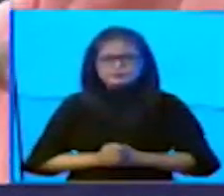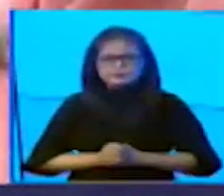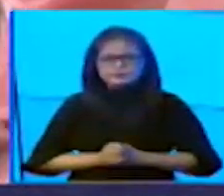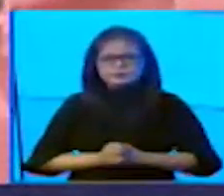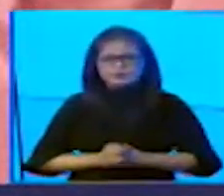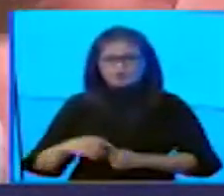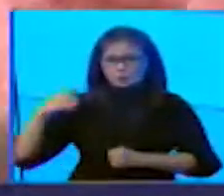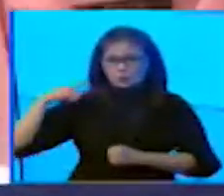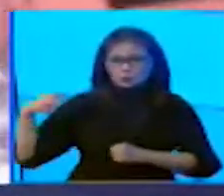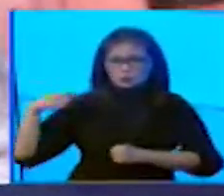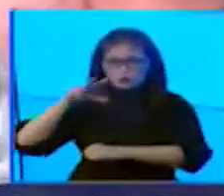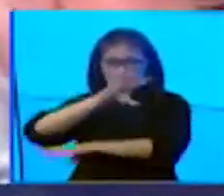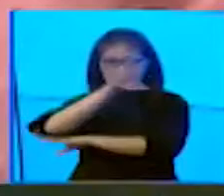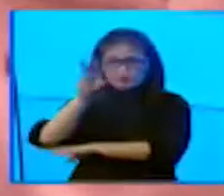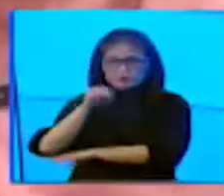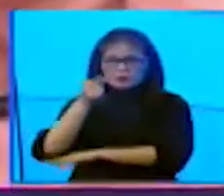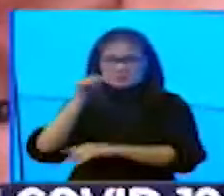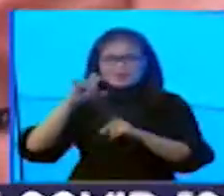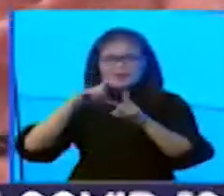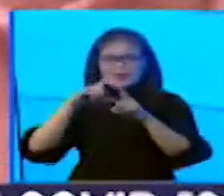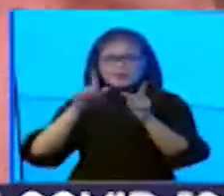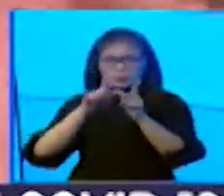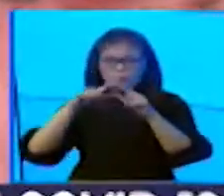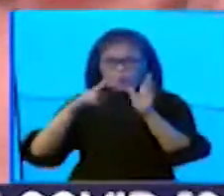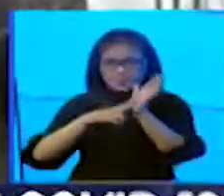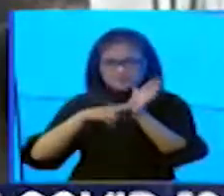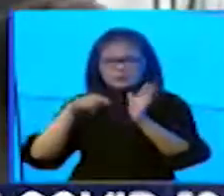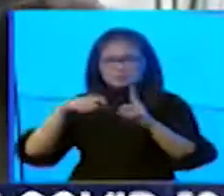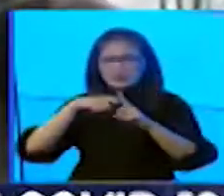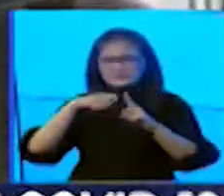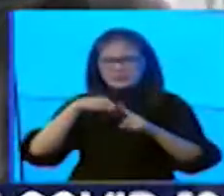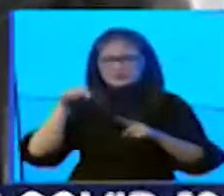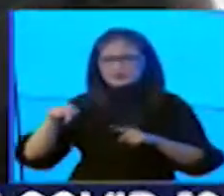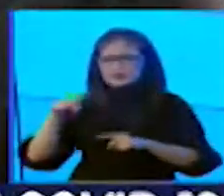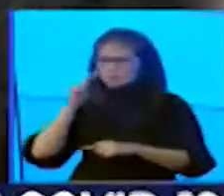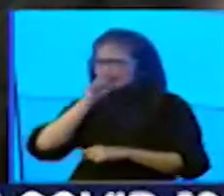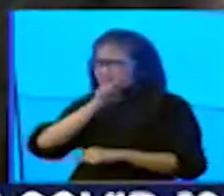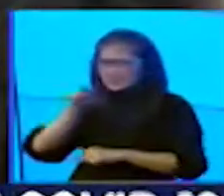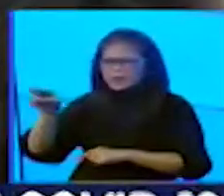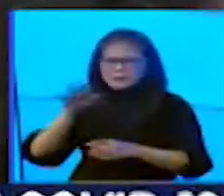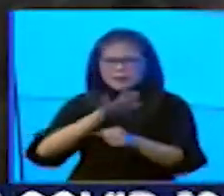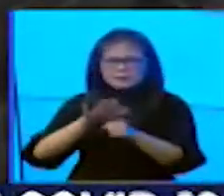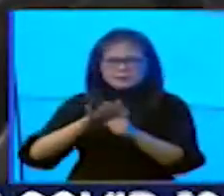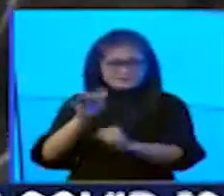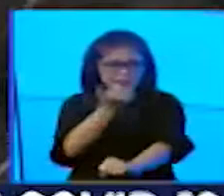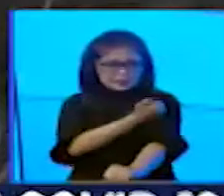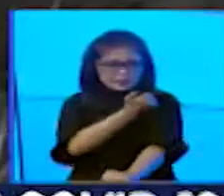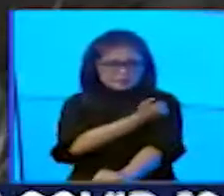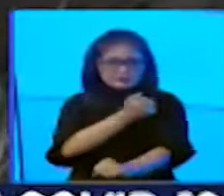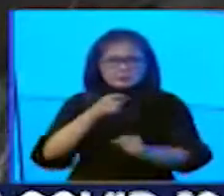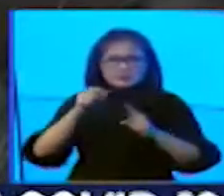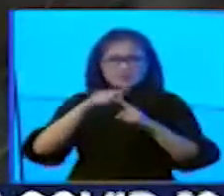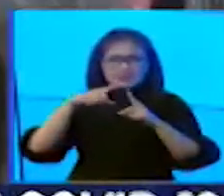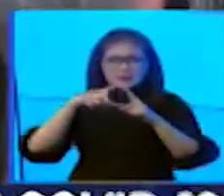Gubernur Jawa Barat Ridwan Kamil memantau pelaksanaan simulasi vaksinasi COVID-19 di Puskesmas Tapos, Depok, Jawa Barat.